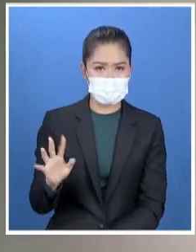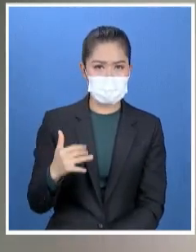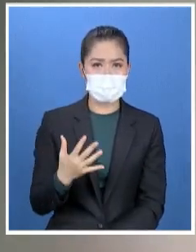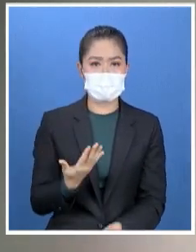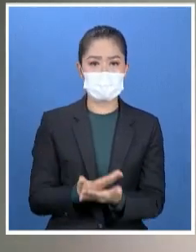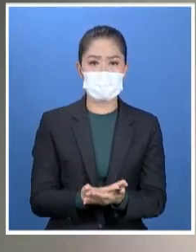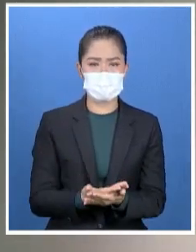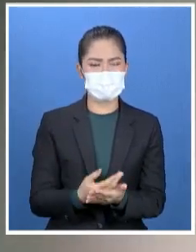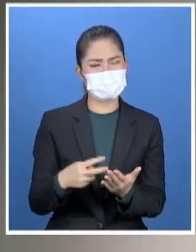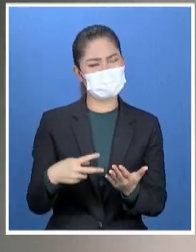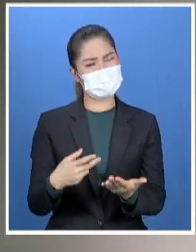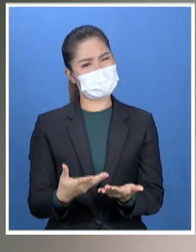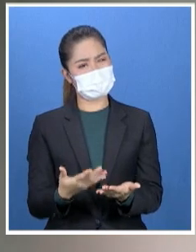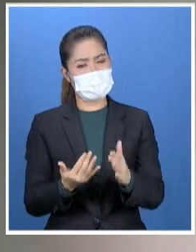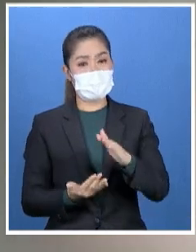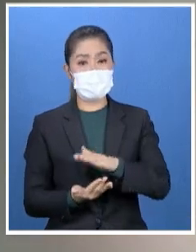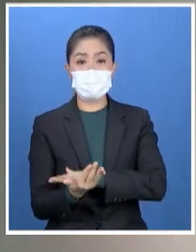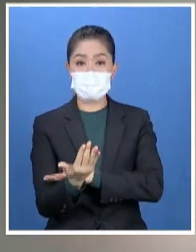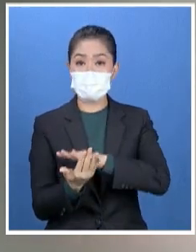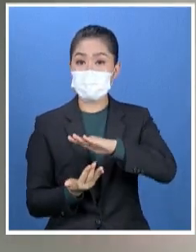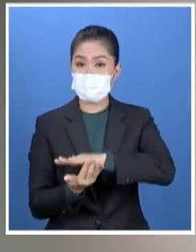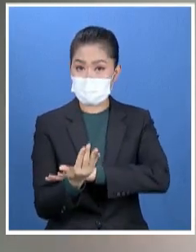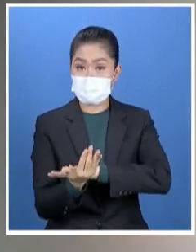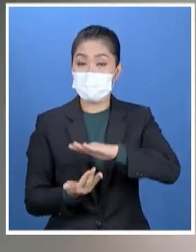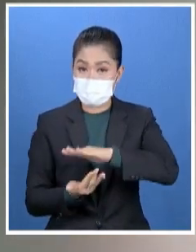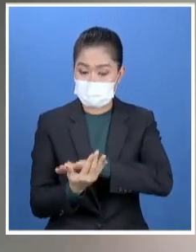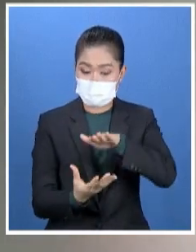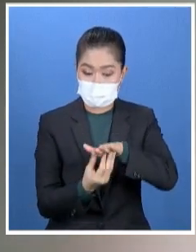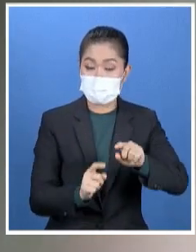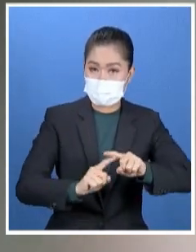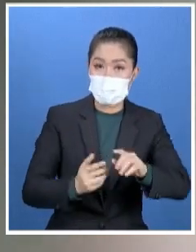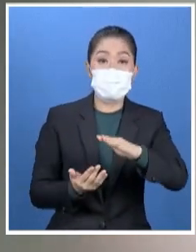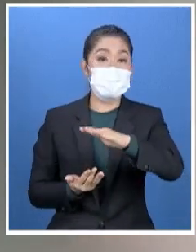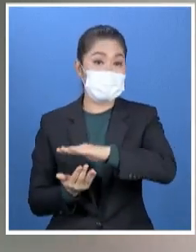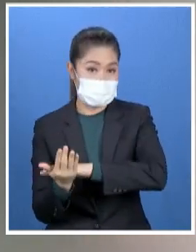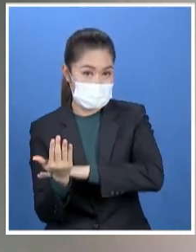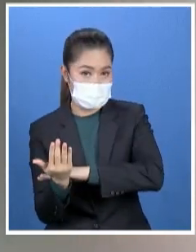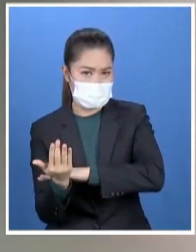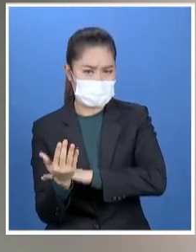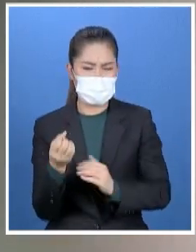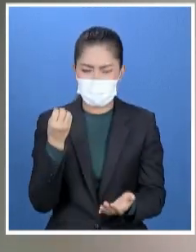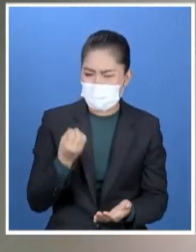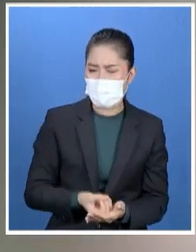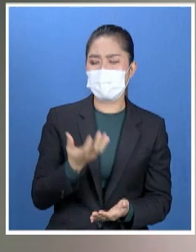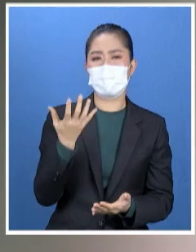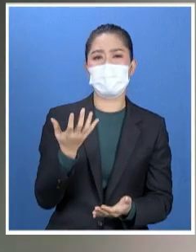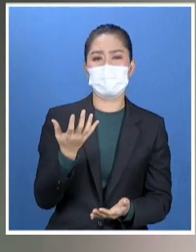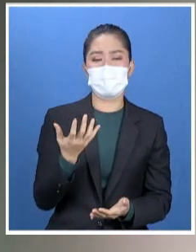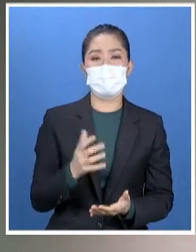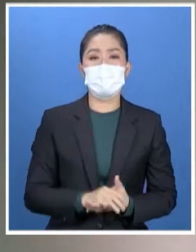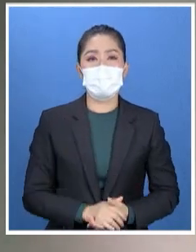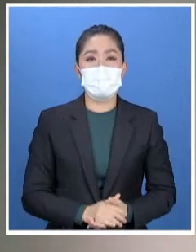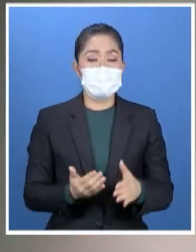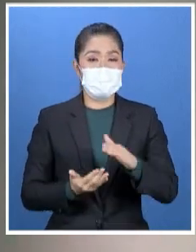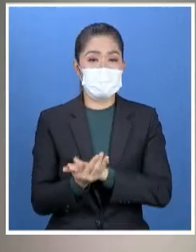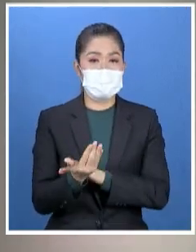าดใจทำไมค่าปริ้นเอกสารปริ้นนะไม่ใช่ถ่ายเอกสารค่าปริ้นเอกสารมันแพงจังเลยอ่ะเข